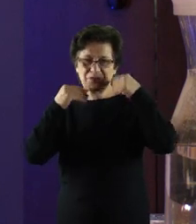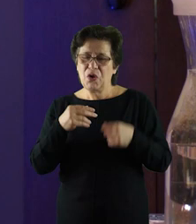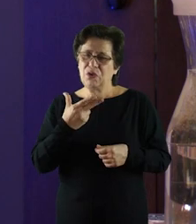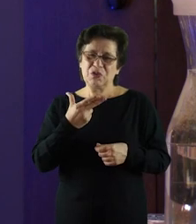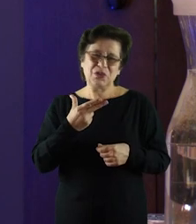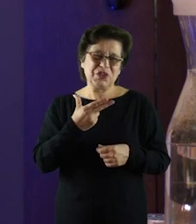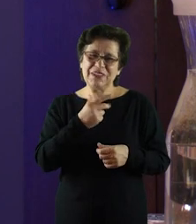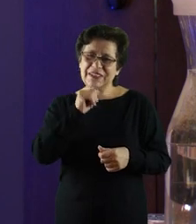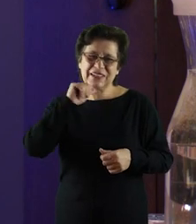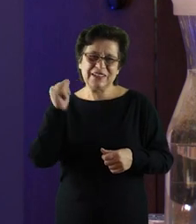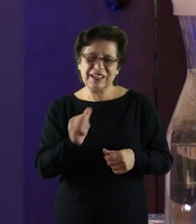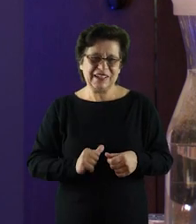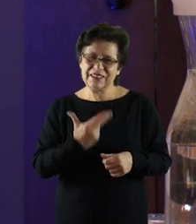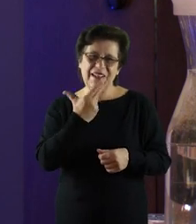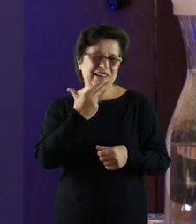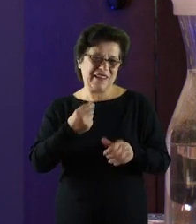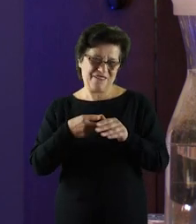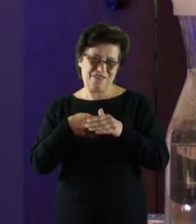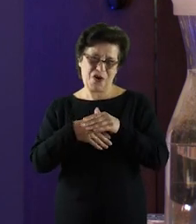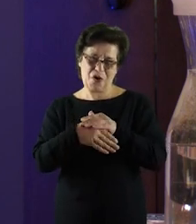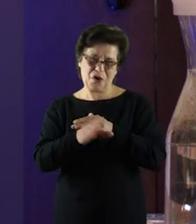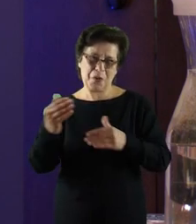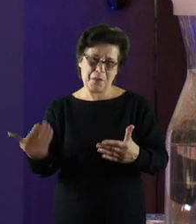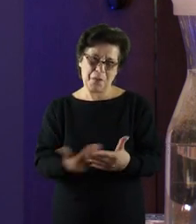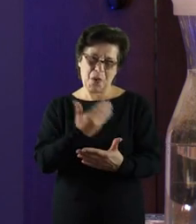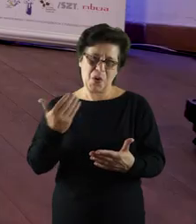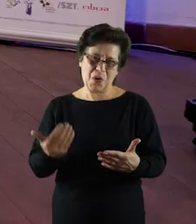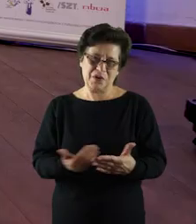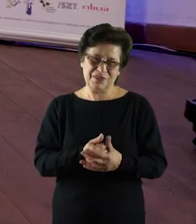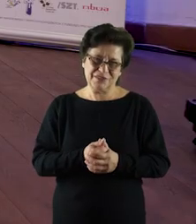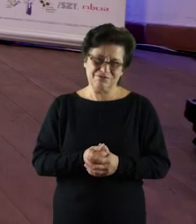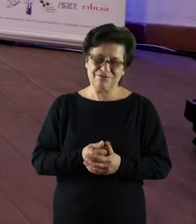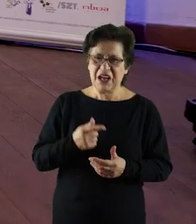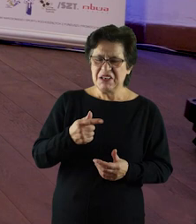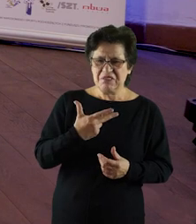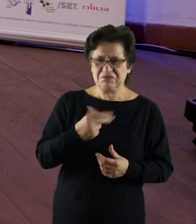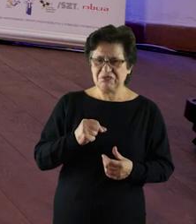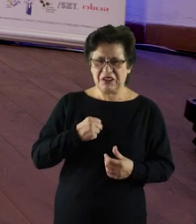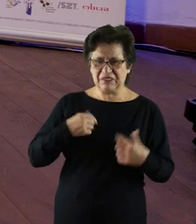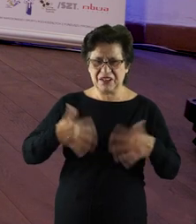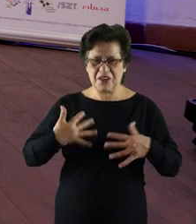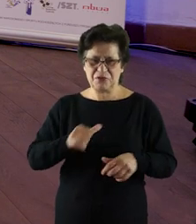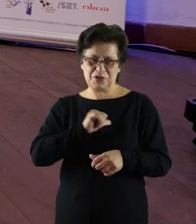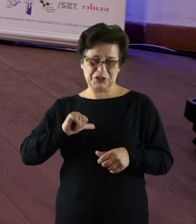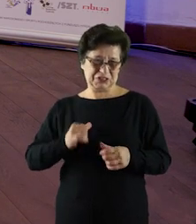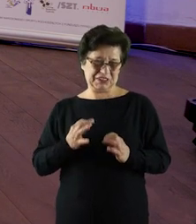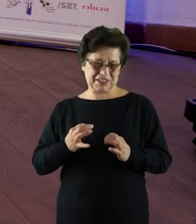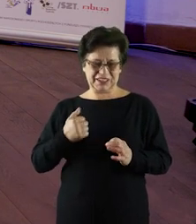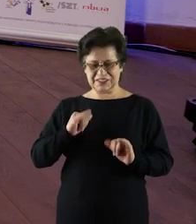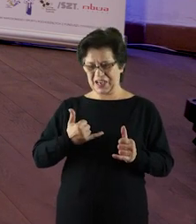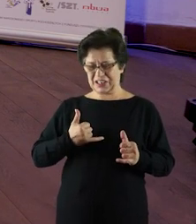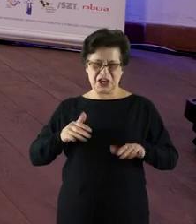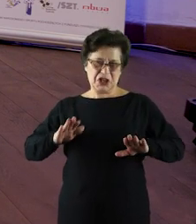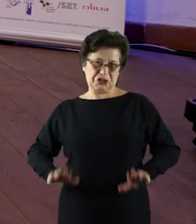mody i zawsze będą nam towarzyszyły. Dlatego wcale nie mam tremy, siedząc przed wami, świadoma tego, że pewnie